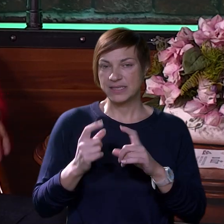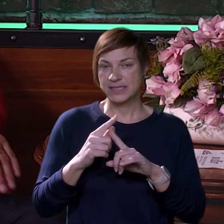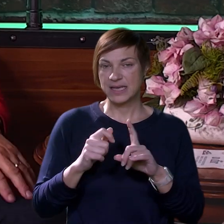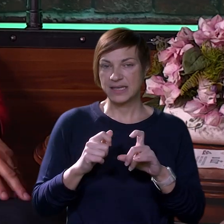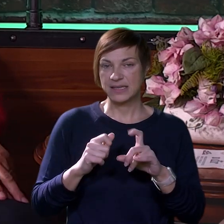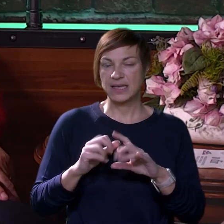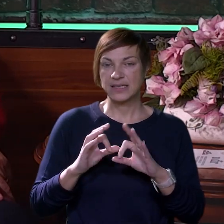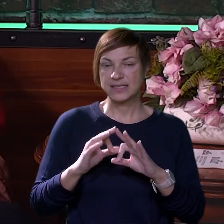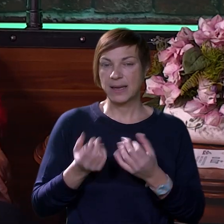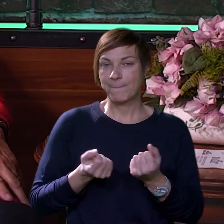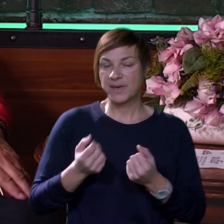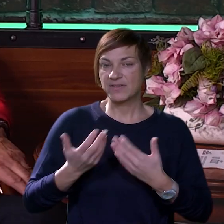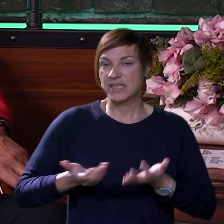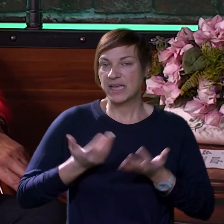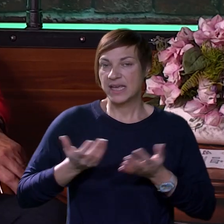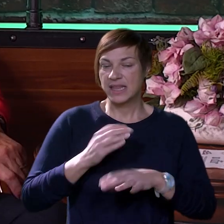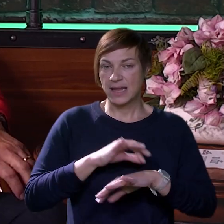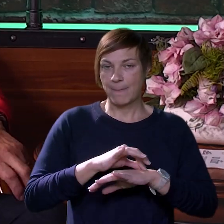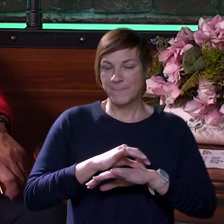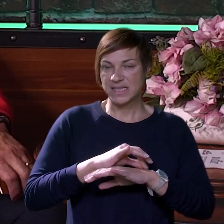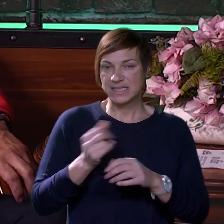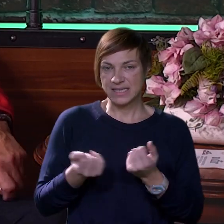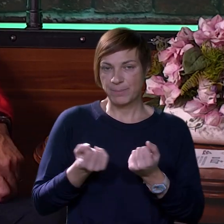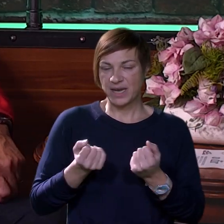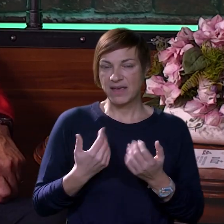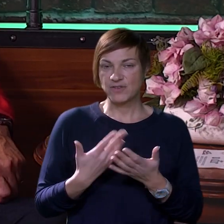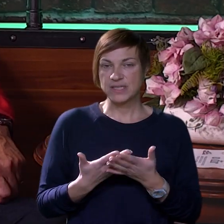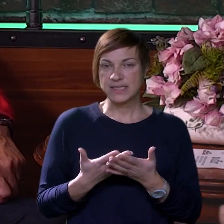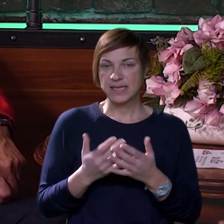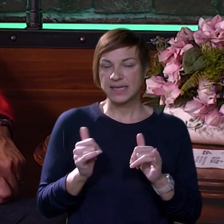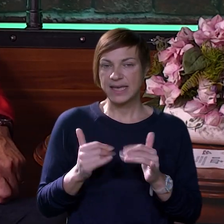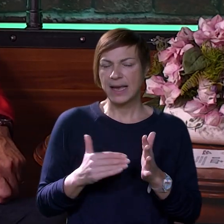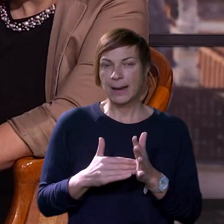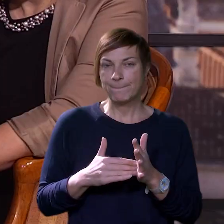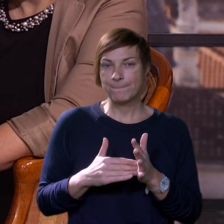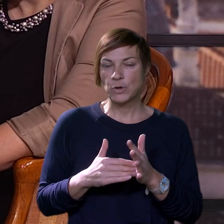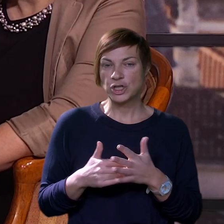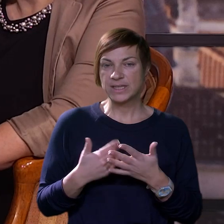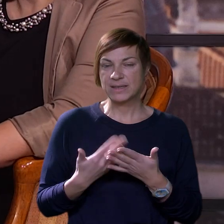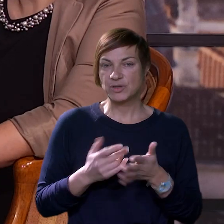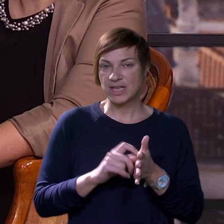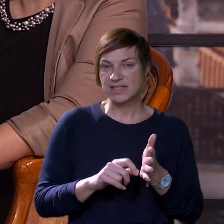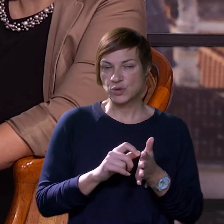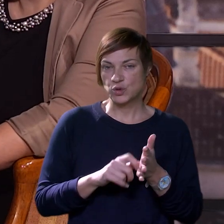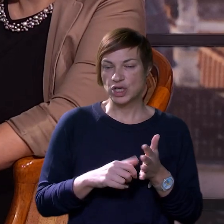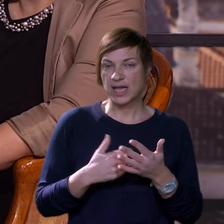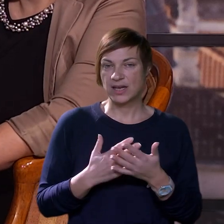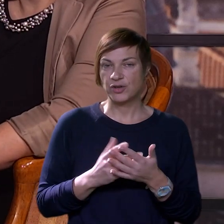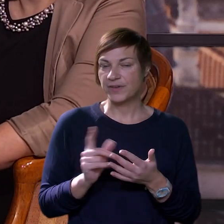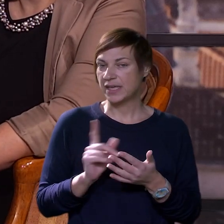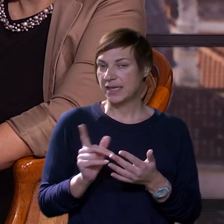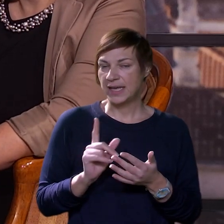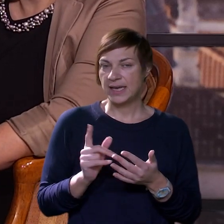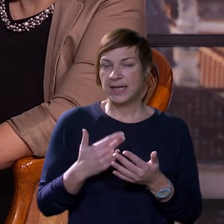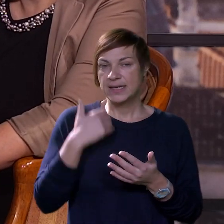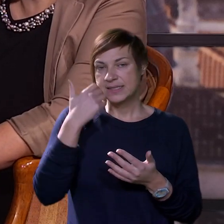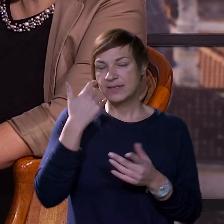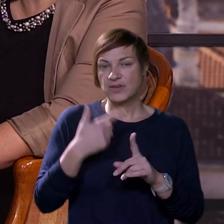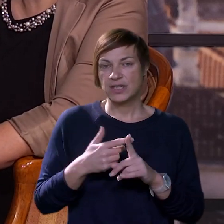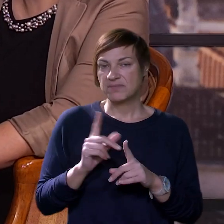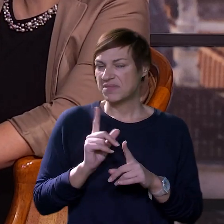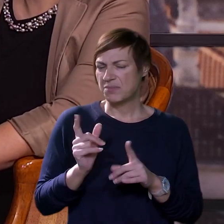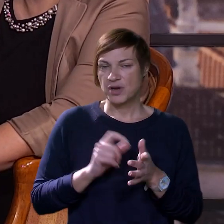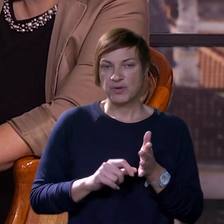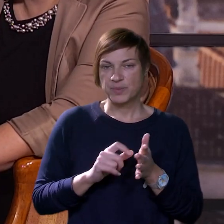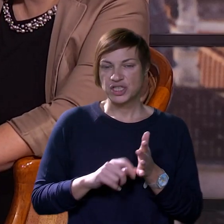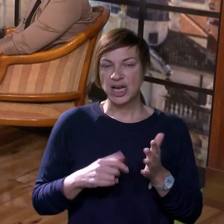zadužen sanitetski prevoz ili hitna medicina. Je li nužno da su oni i članovi Crvenog križa? Ne, nije nužno. Ne, uopće ne moraju